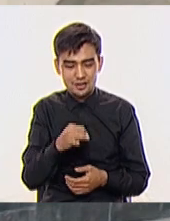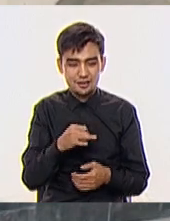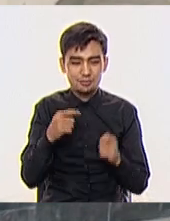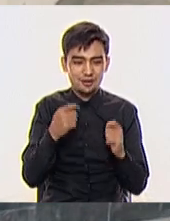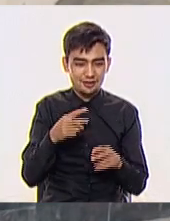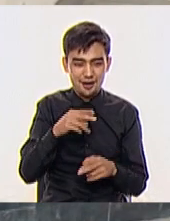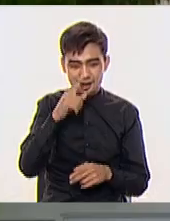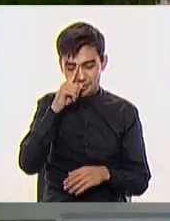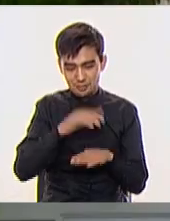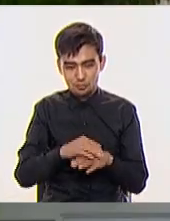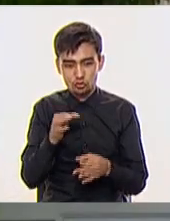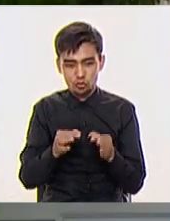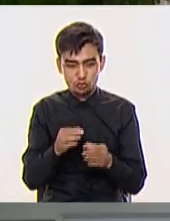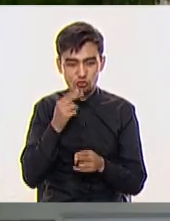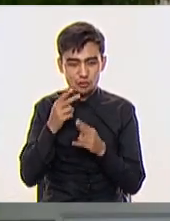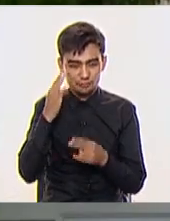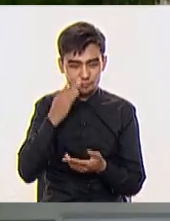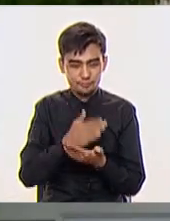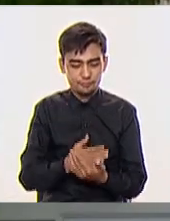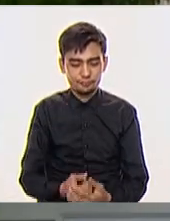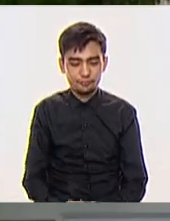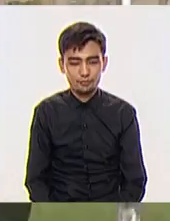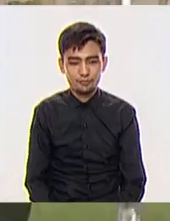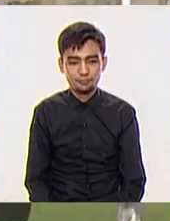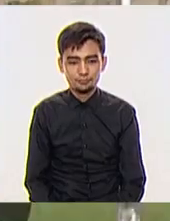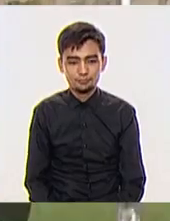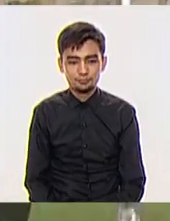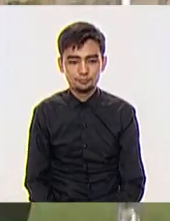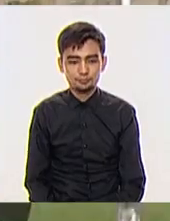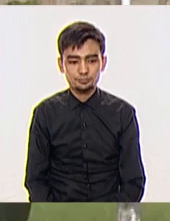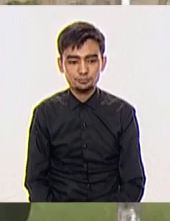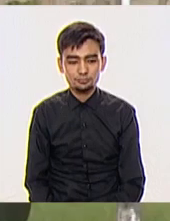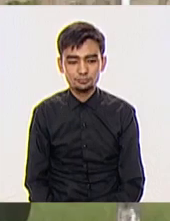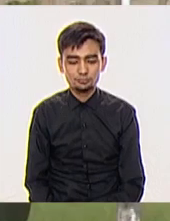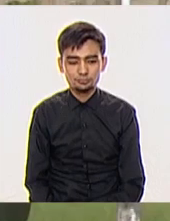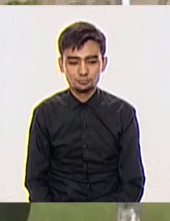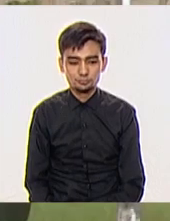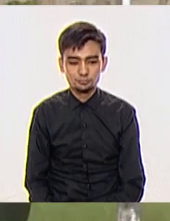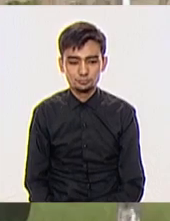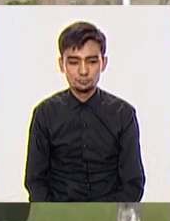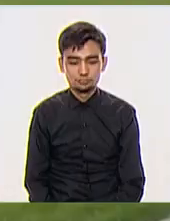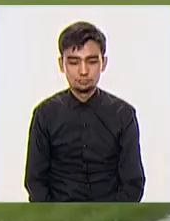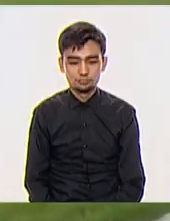сот шешіміне шағым түсіргелі отыр. Ерлан Қуандық, Жұмабек Тастанұлы, Информбюро, Түркістан облысы.